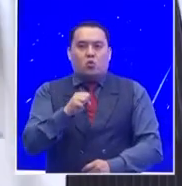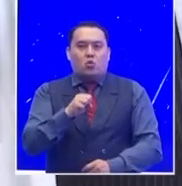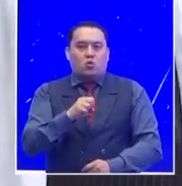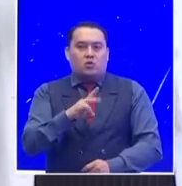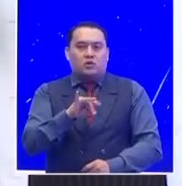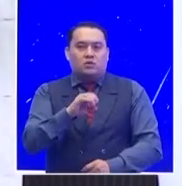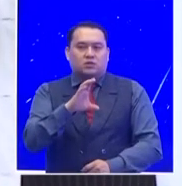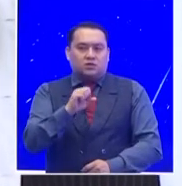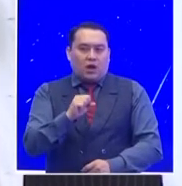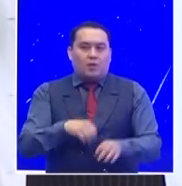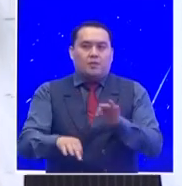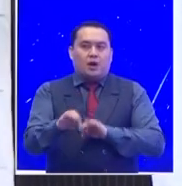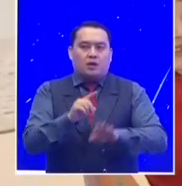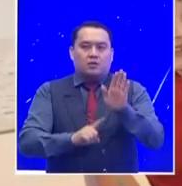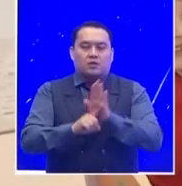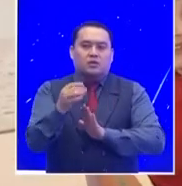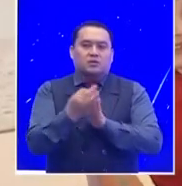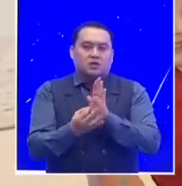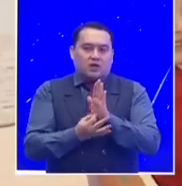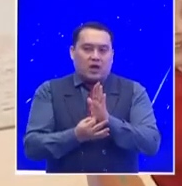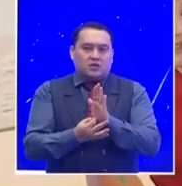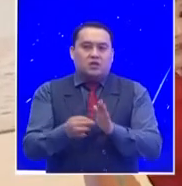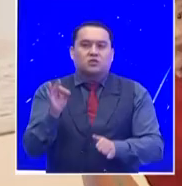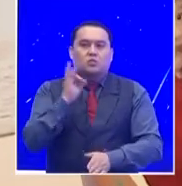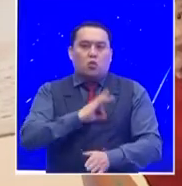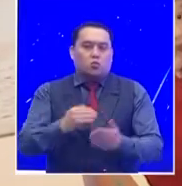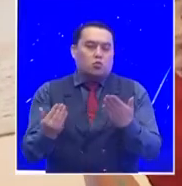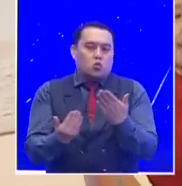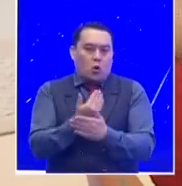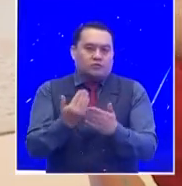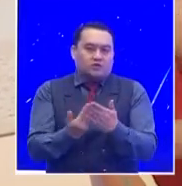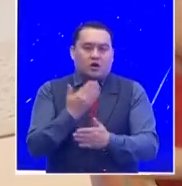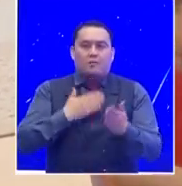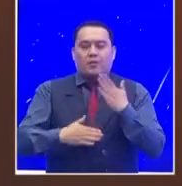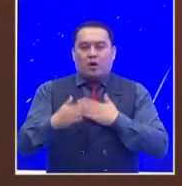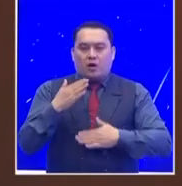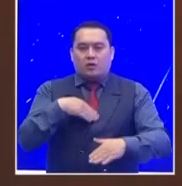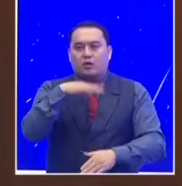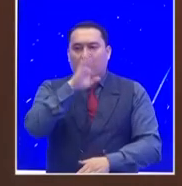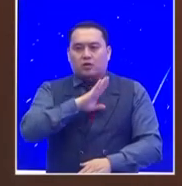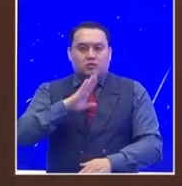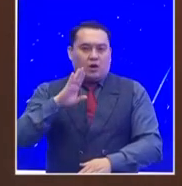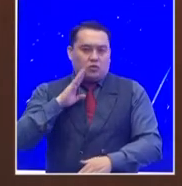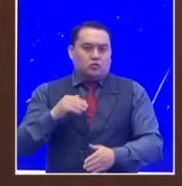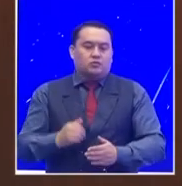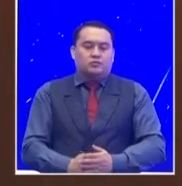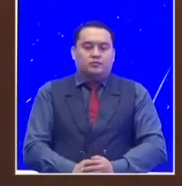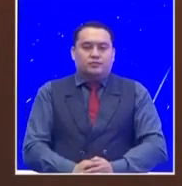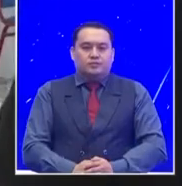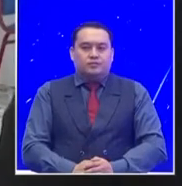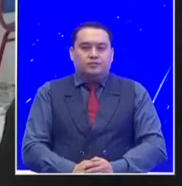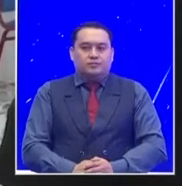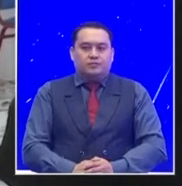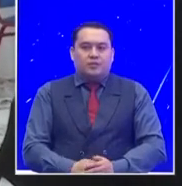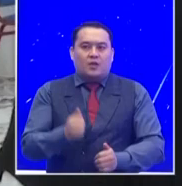Досанкызы, пилотный проект запущен в тестовом режиме. Примечательно, что новшество было с радостью принято родителями воспитанников дошкольного учреждения.